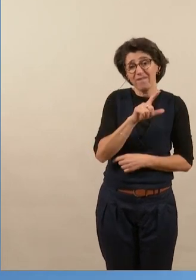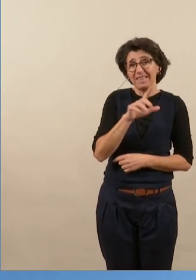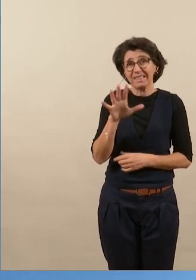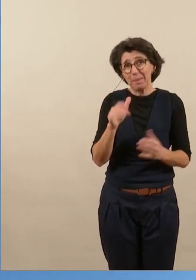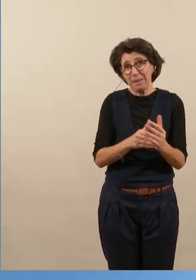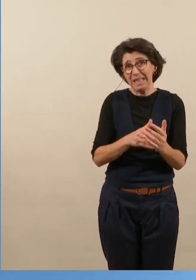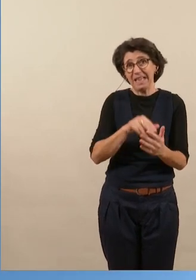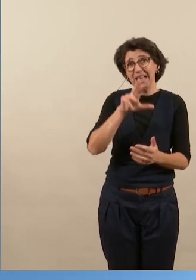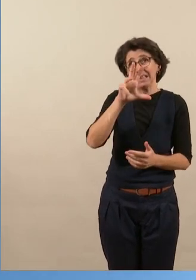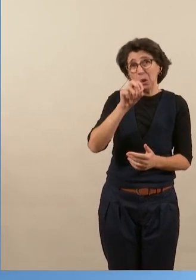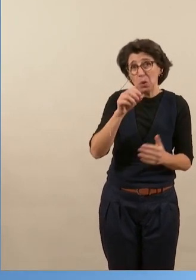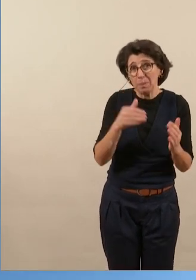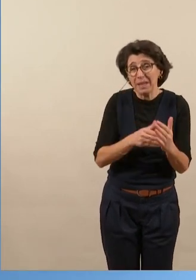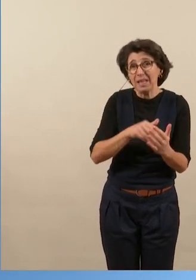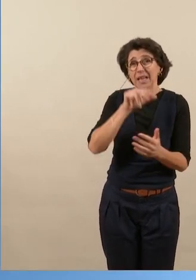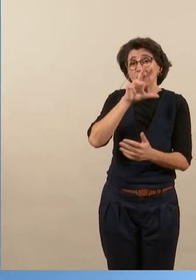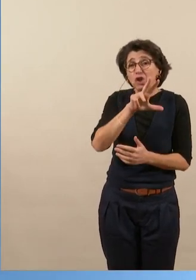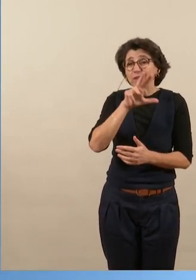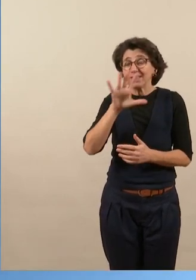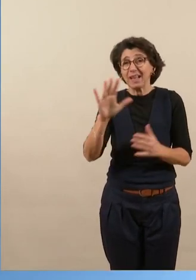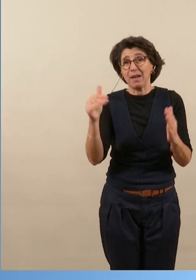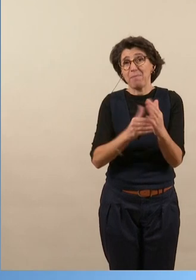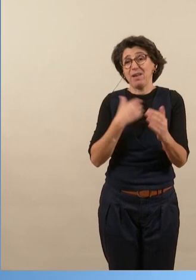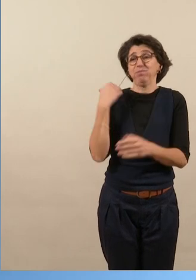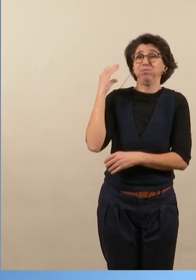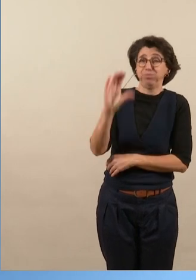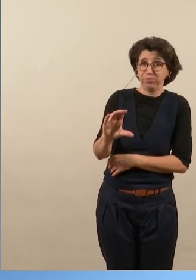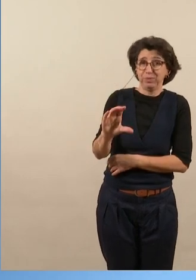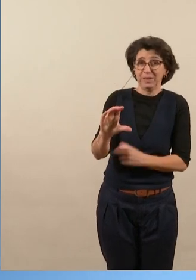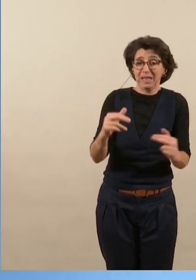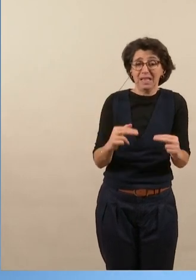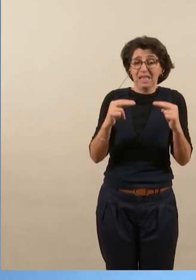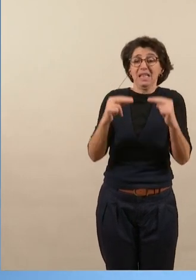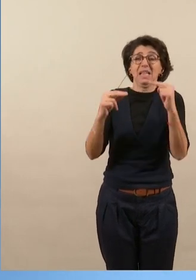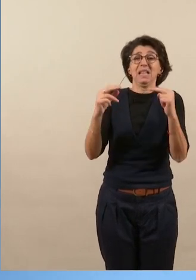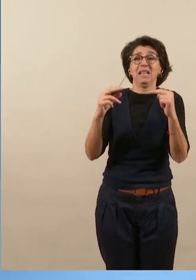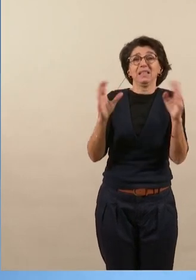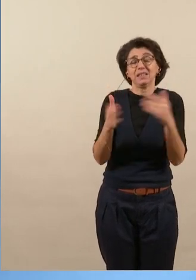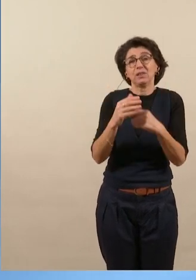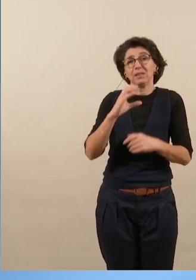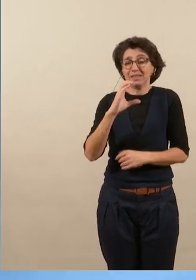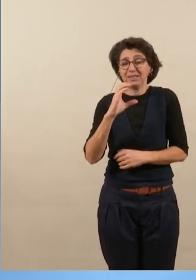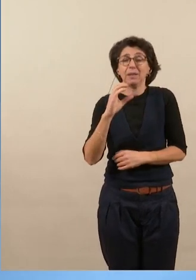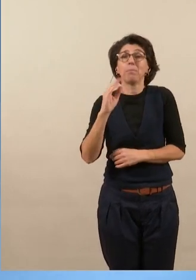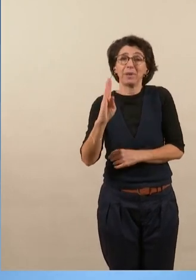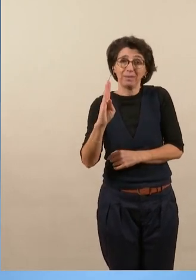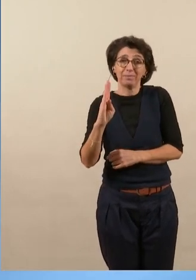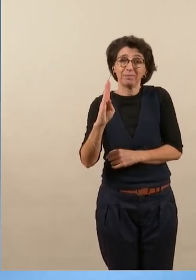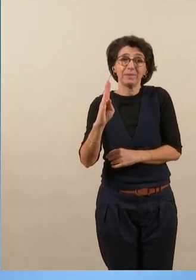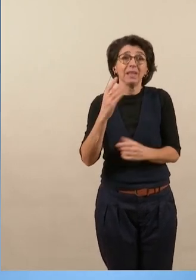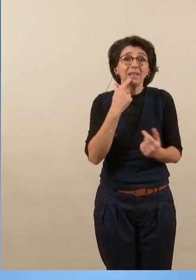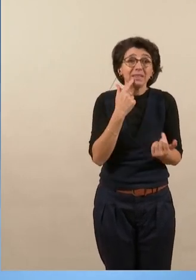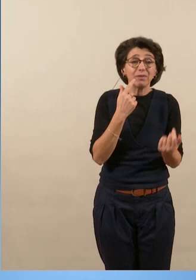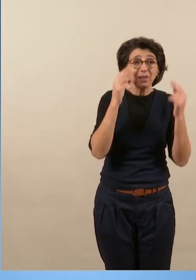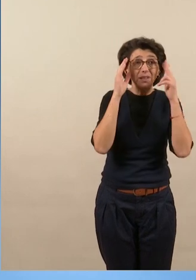30000 35000 pour pouvoir être en en catégorie C B et et donc si vous voulez le le le défaut de cette